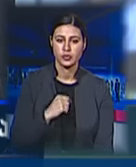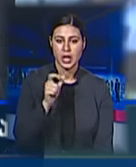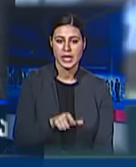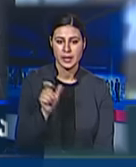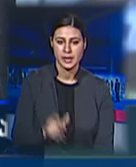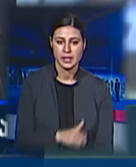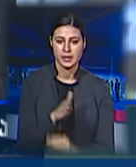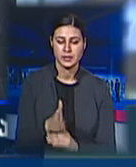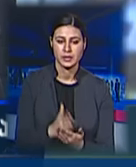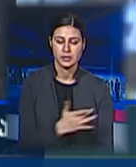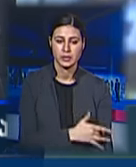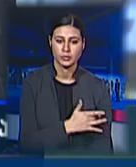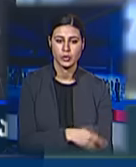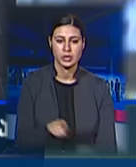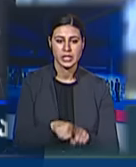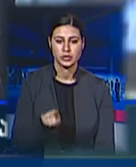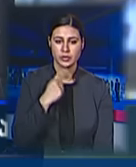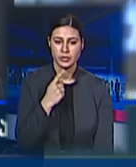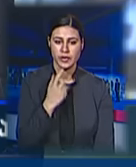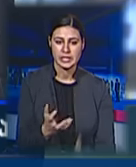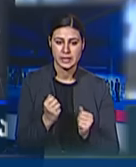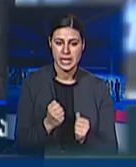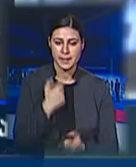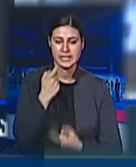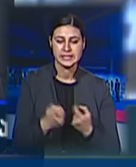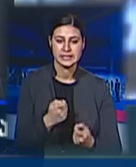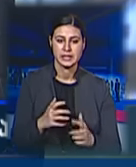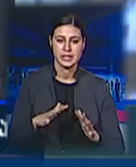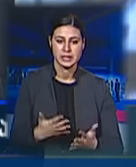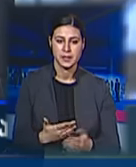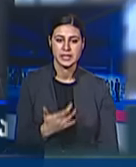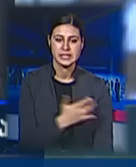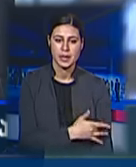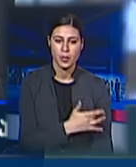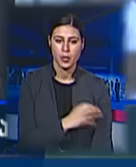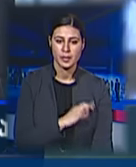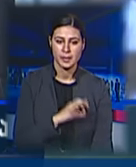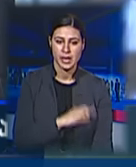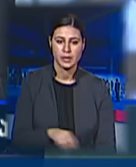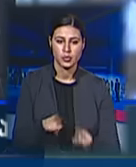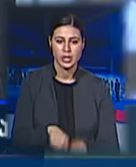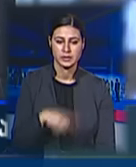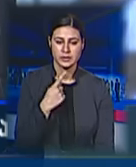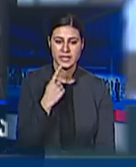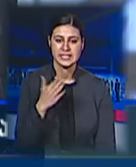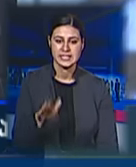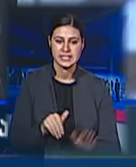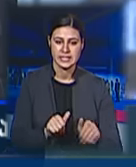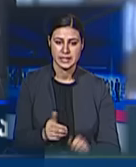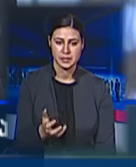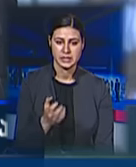უწევთ მომსახურების, ესე რომ ვთქვათ, მიღება და ძირითადად ხდება სამომხმარებლო, ესე რომ ვთქვათ, სესხების